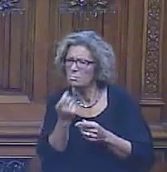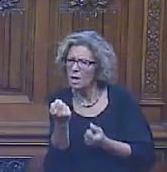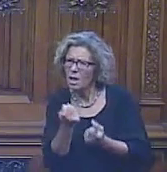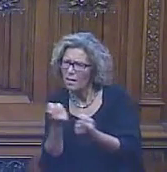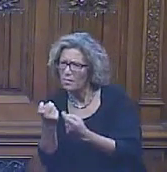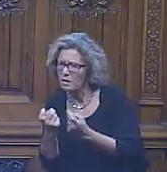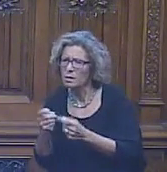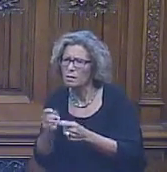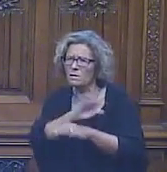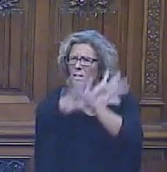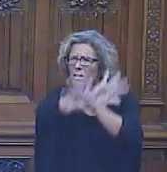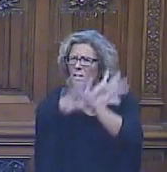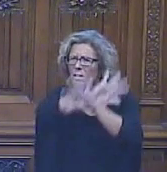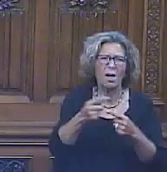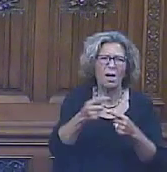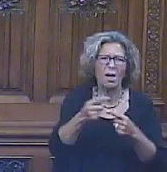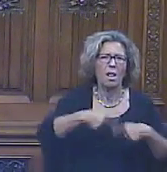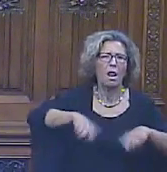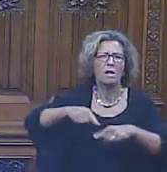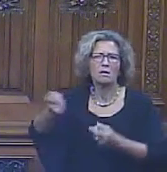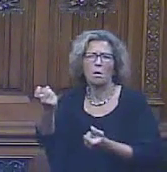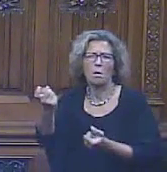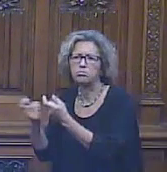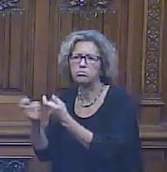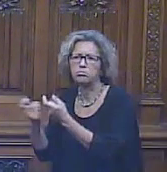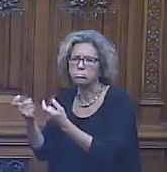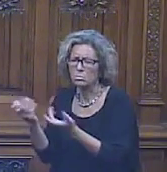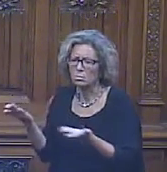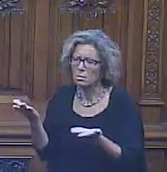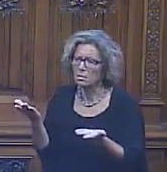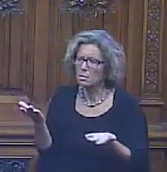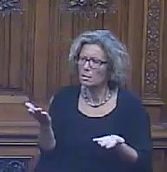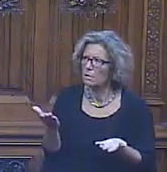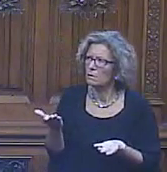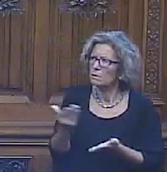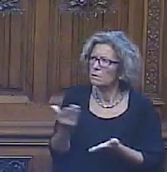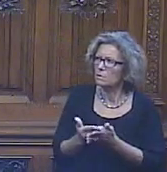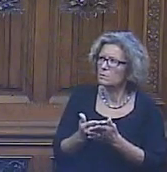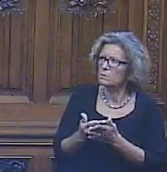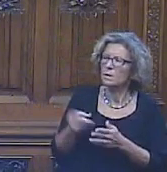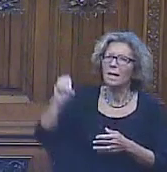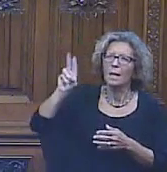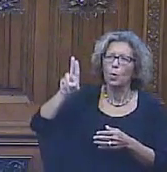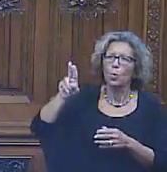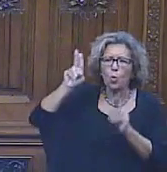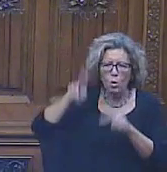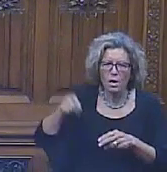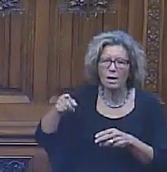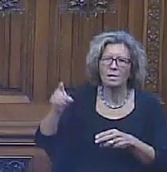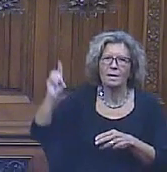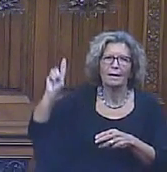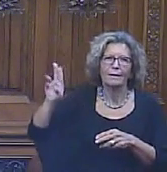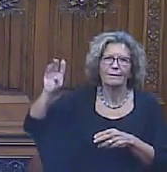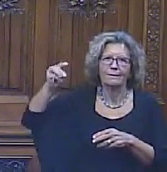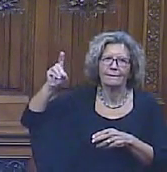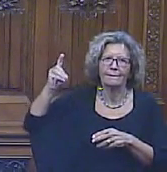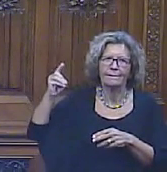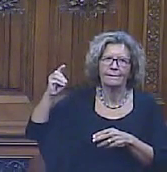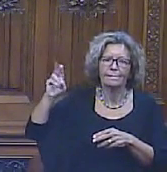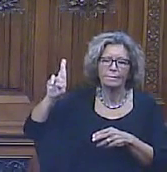aus aller Herren Länder zu uns kommen. Es wird das geltende EU-Recht, Stichwort